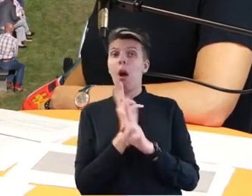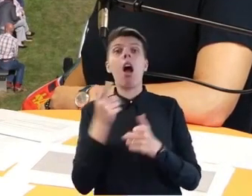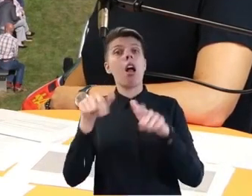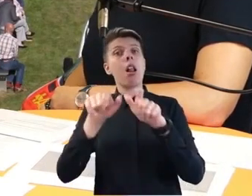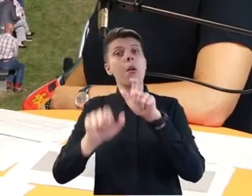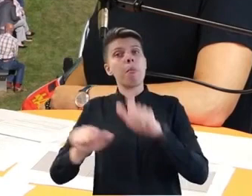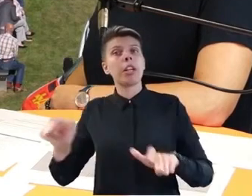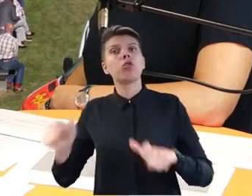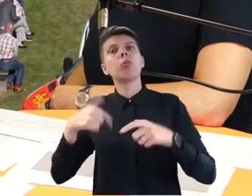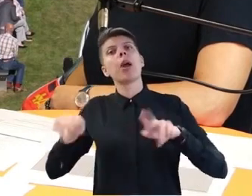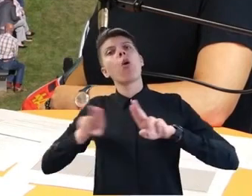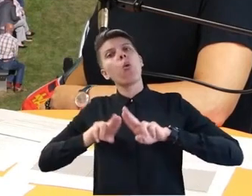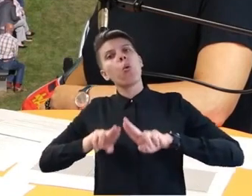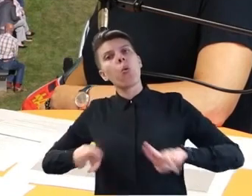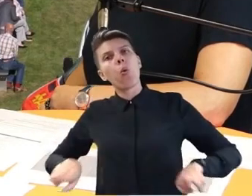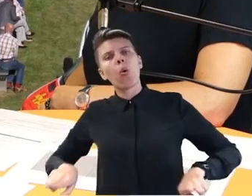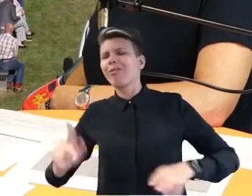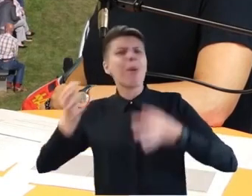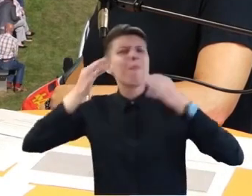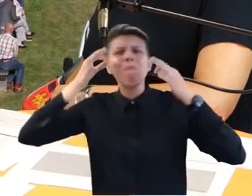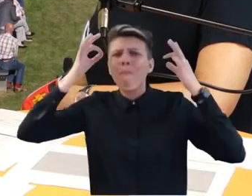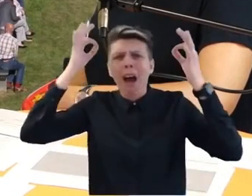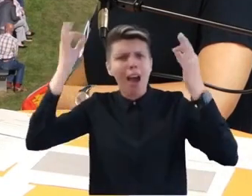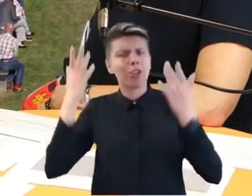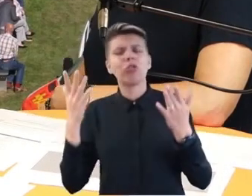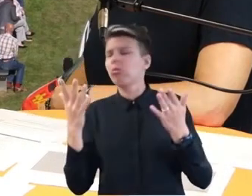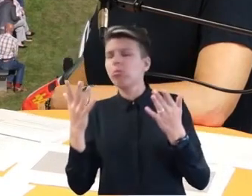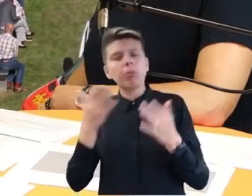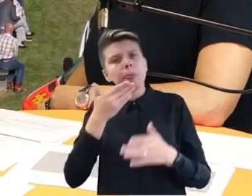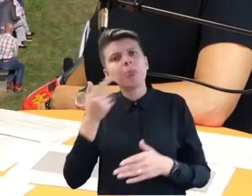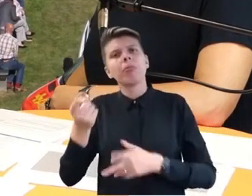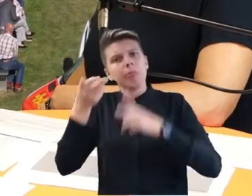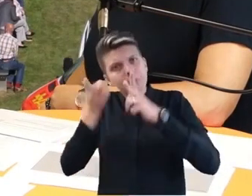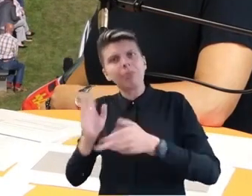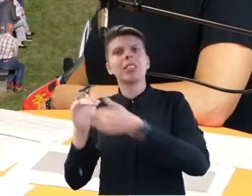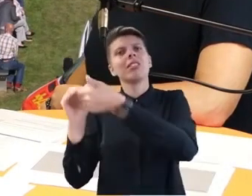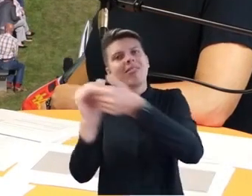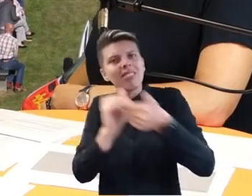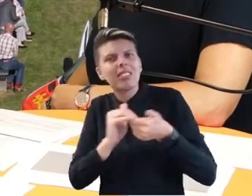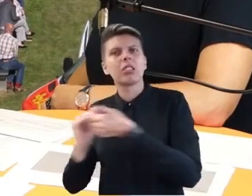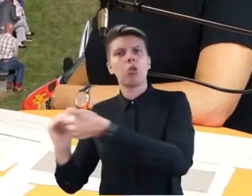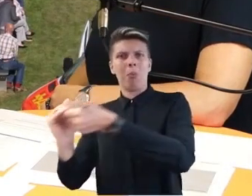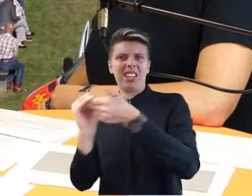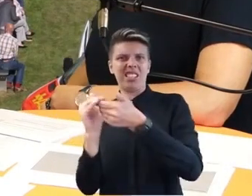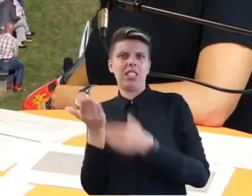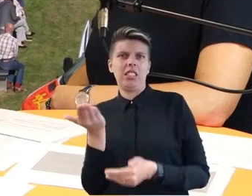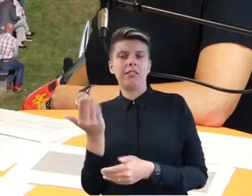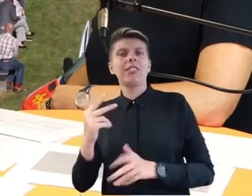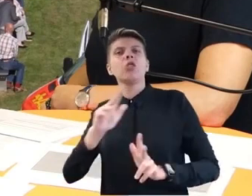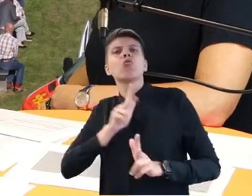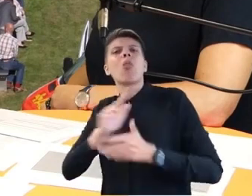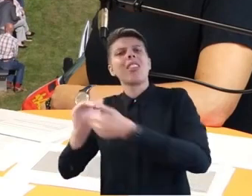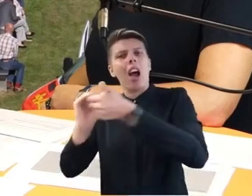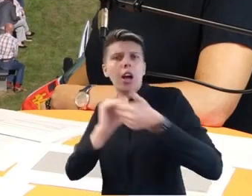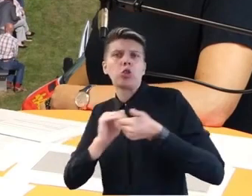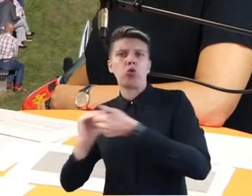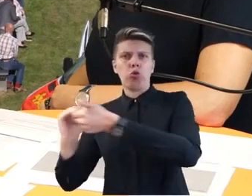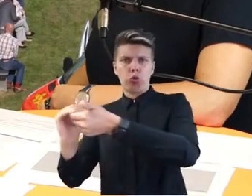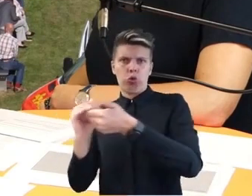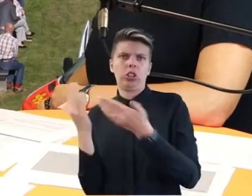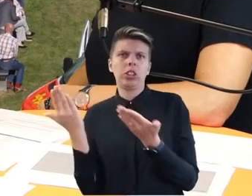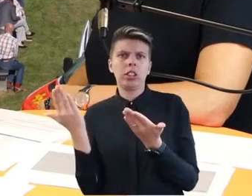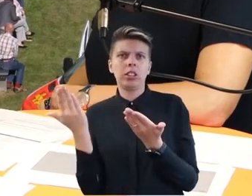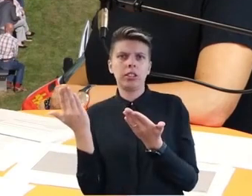eher besonnen nicht panisch kooperativ und solidarisch und ja es zeigt sich so ein bisschen das kooperation